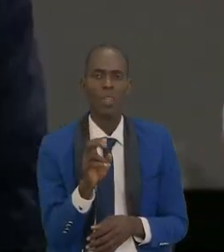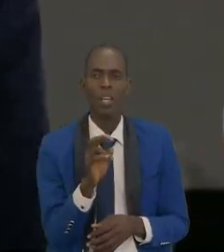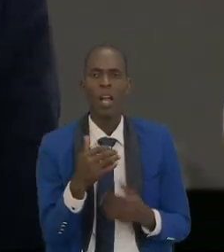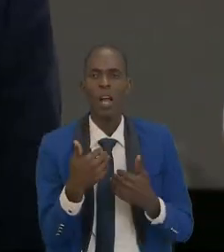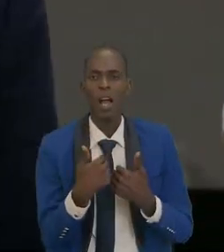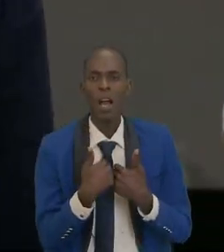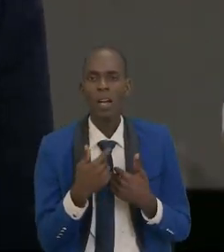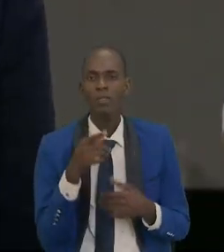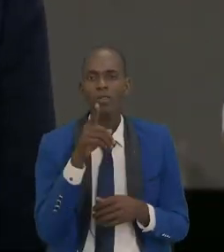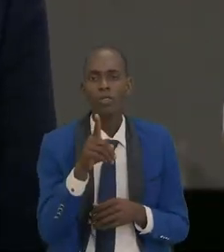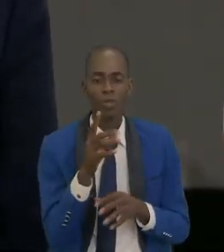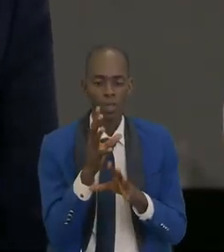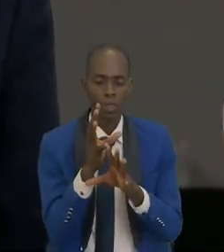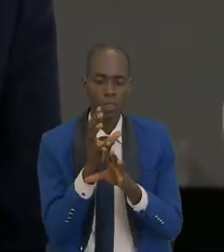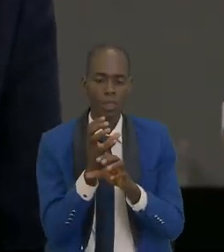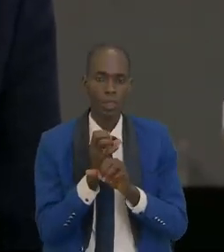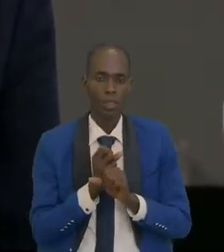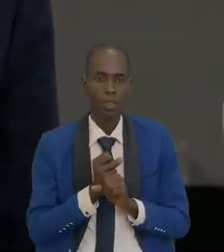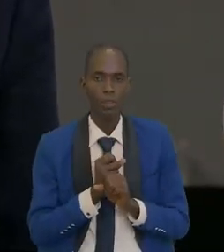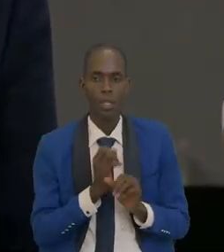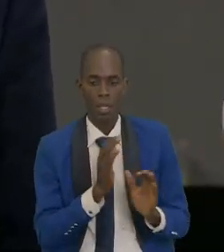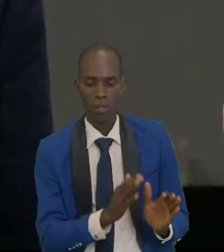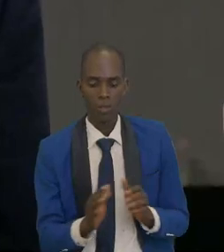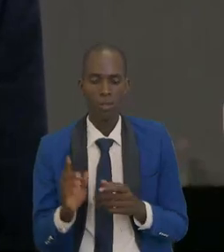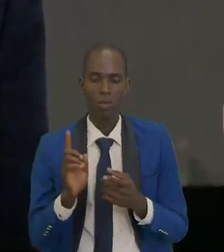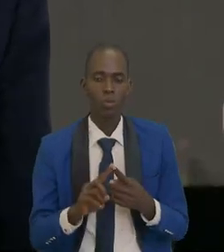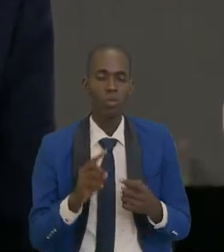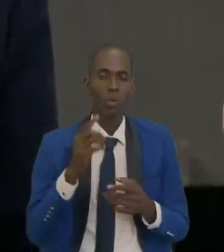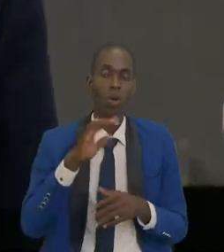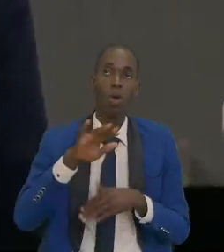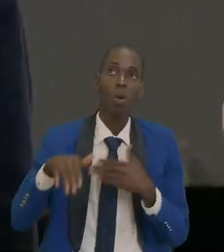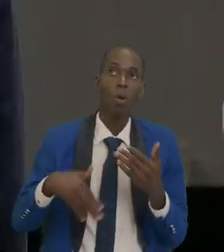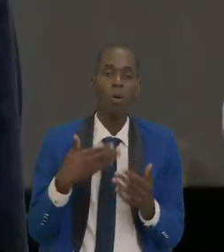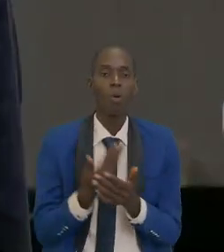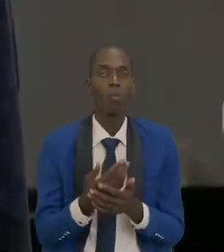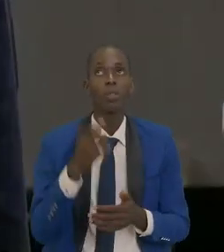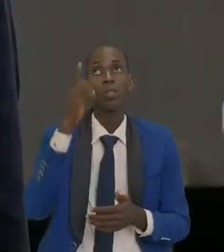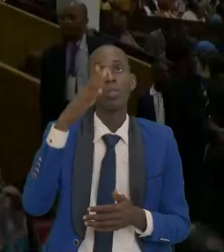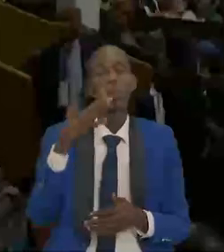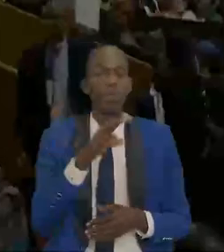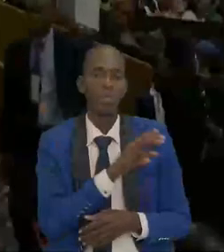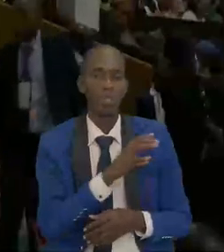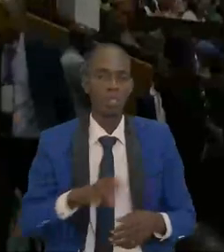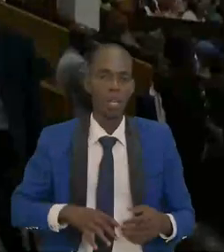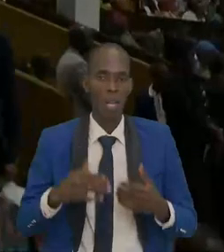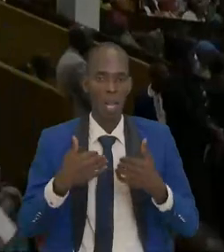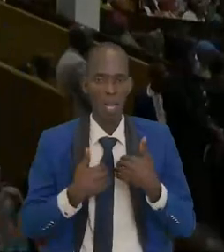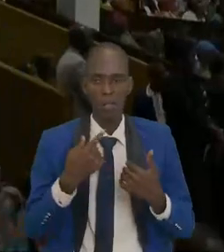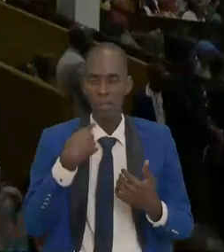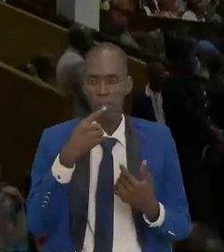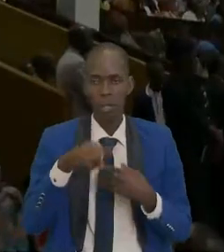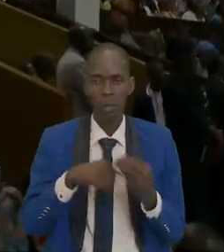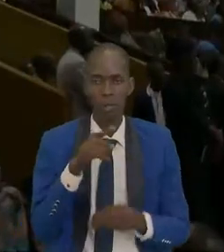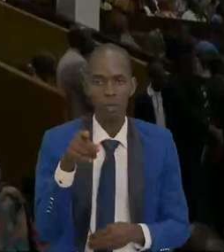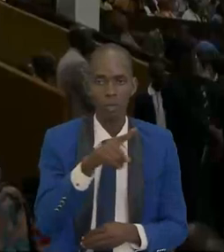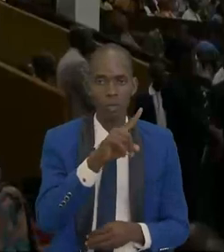Est-ce que tu as reçu, selon tout ce que Dieu Christ a dit?